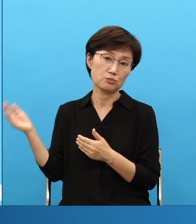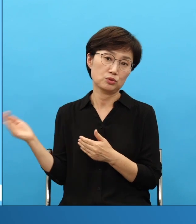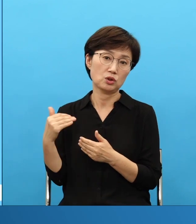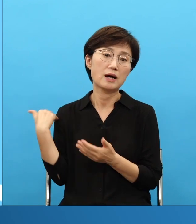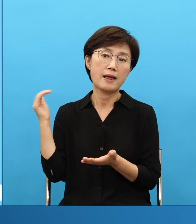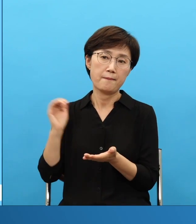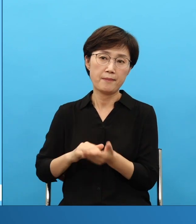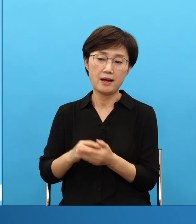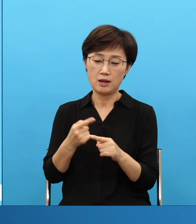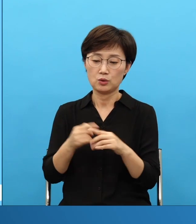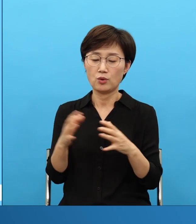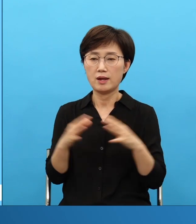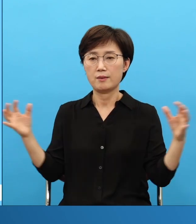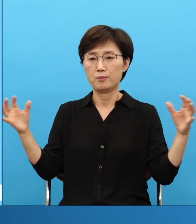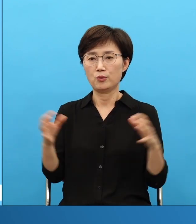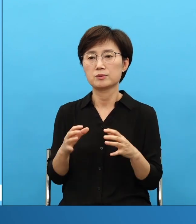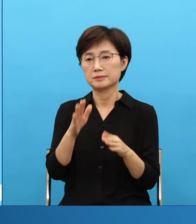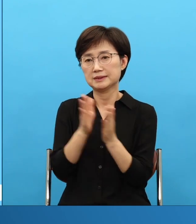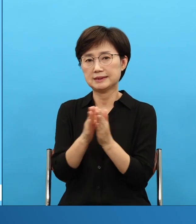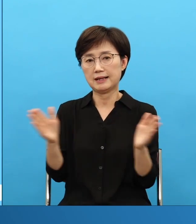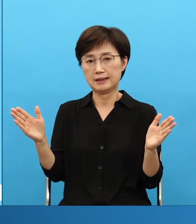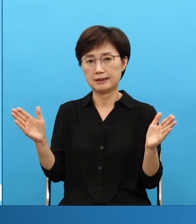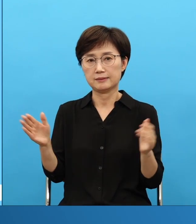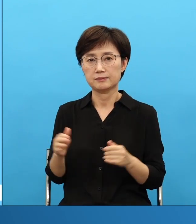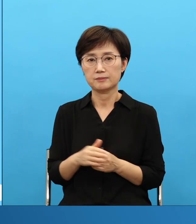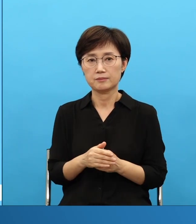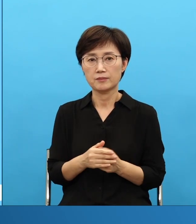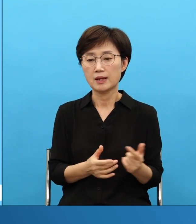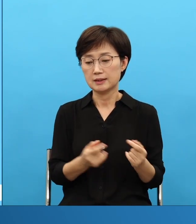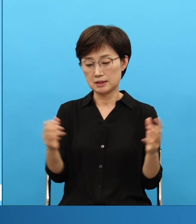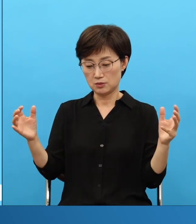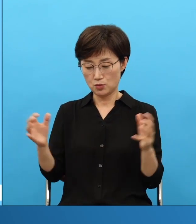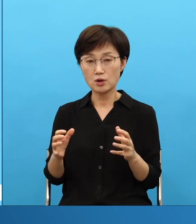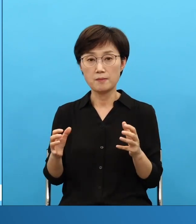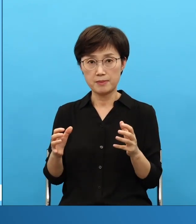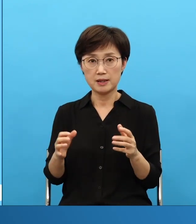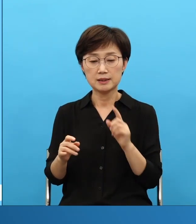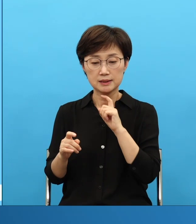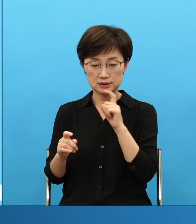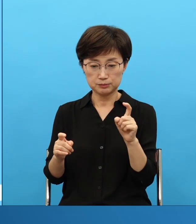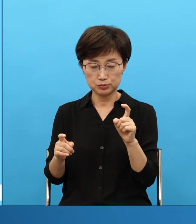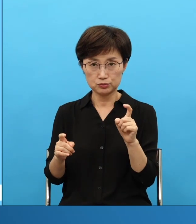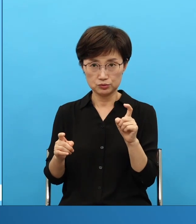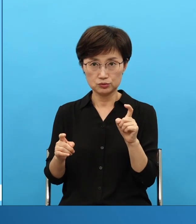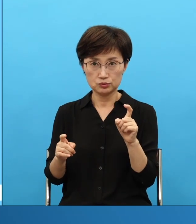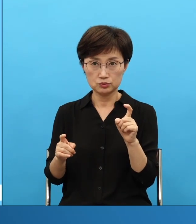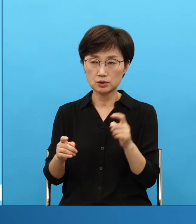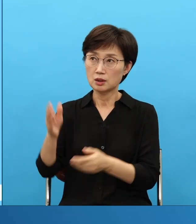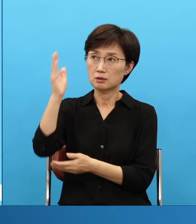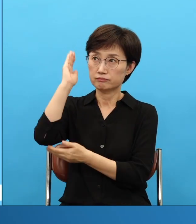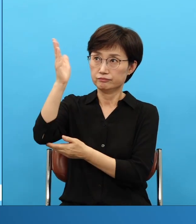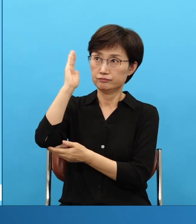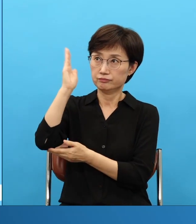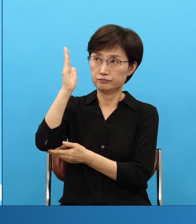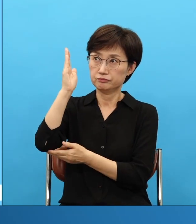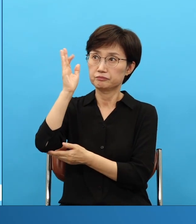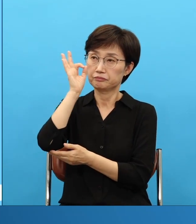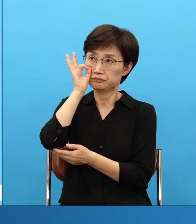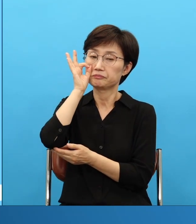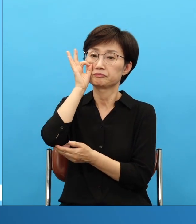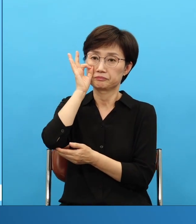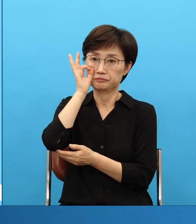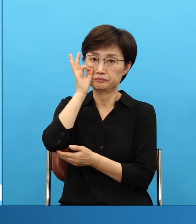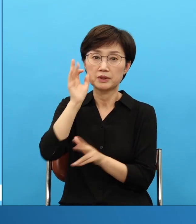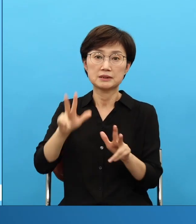교회에서 본격적으로 모이기 시작했어. 우리는 다 같이 모여서 먼저 10분간 전도사님으로부터 전체 메시지를 들어.